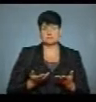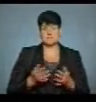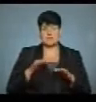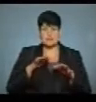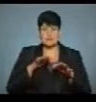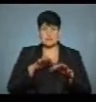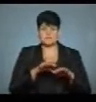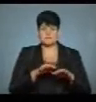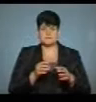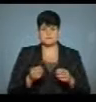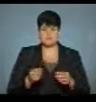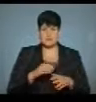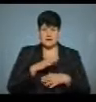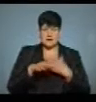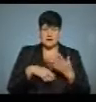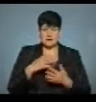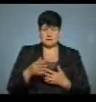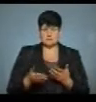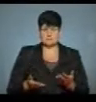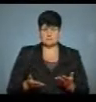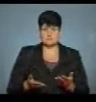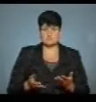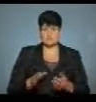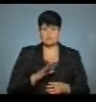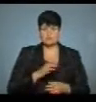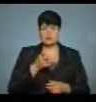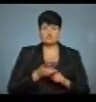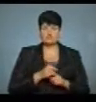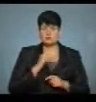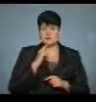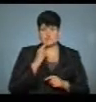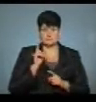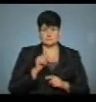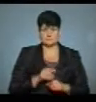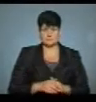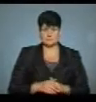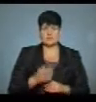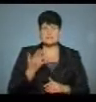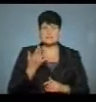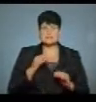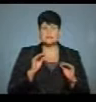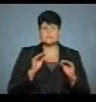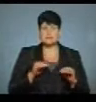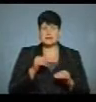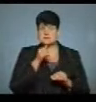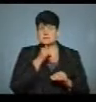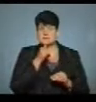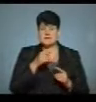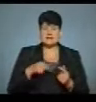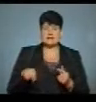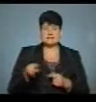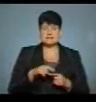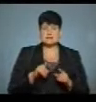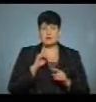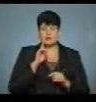натовп і хаос. Просто було дуже важко рухатися. Наскільки встановили експериментальне кільце, поки